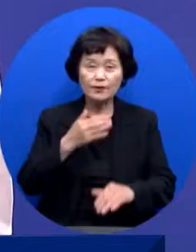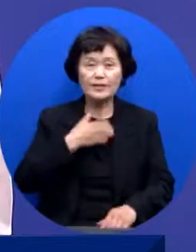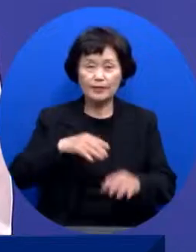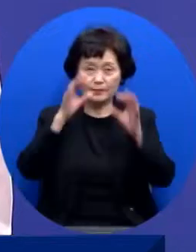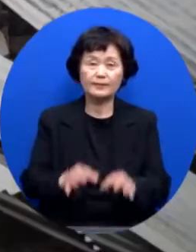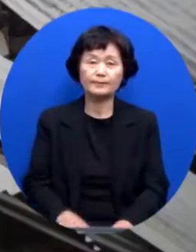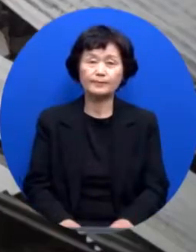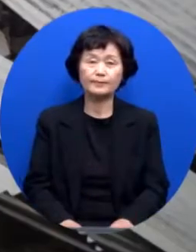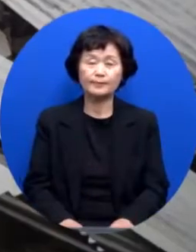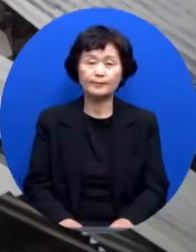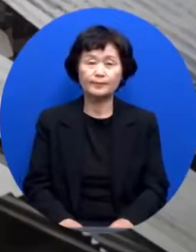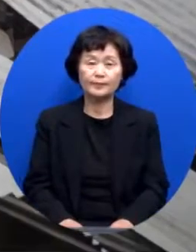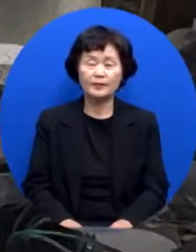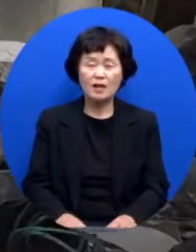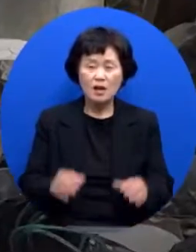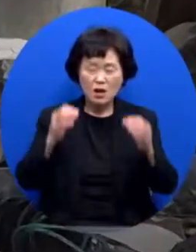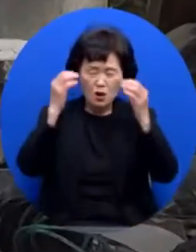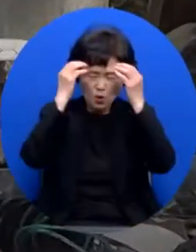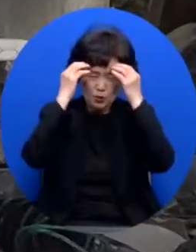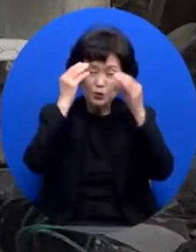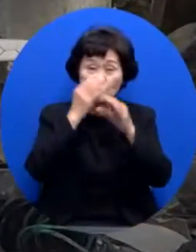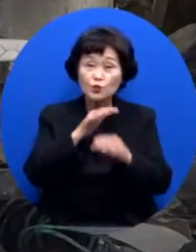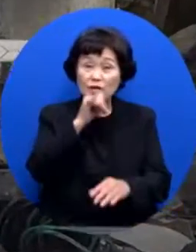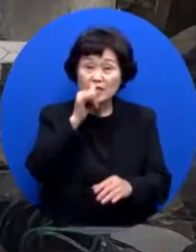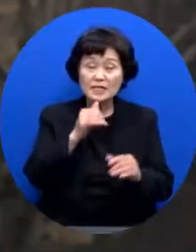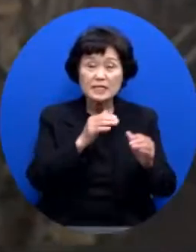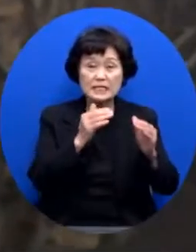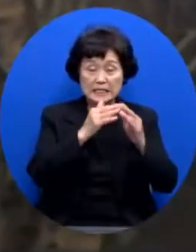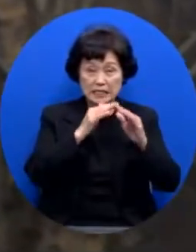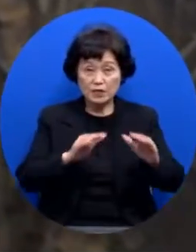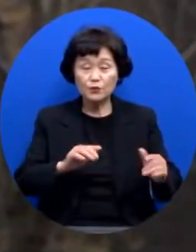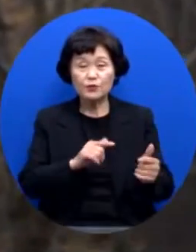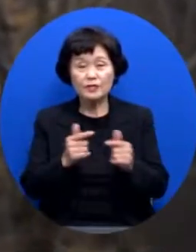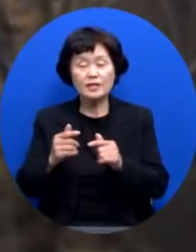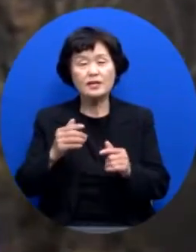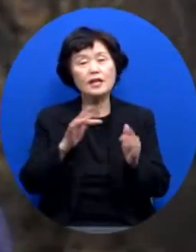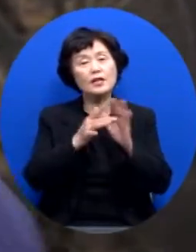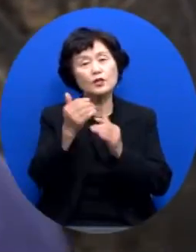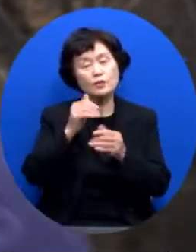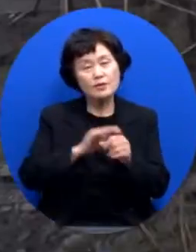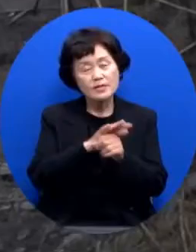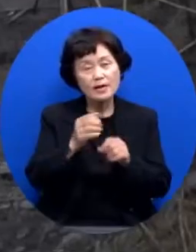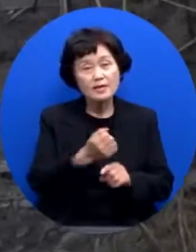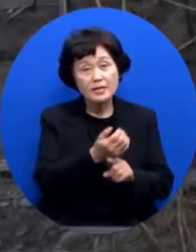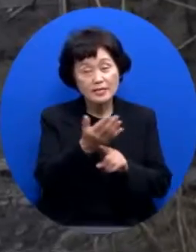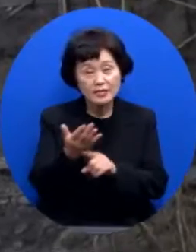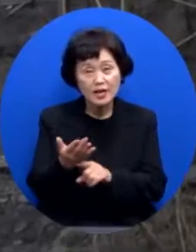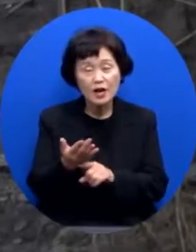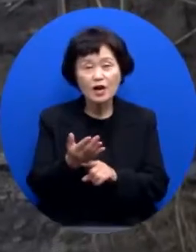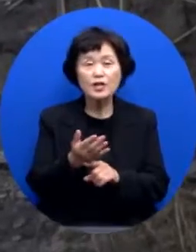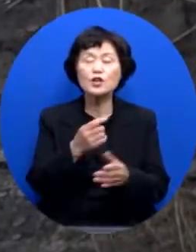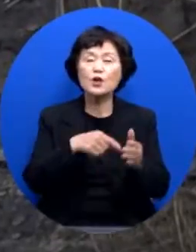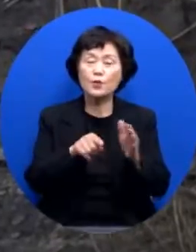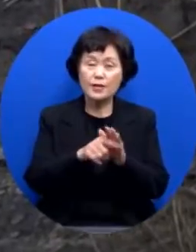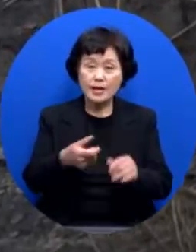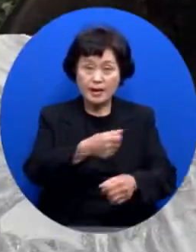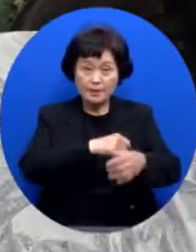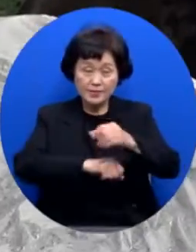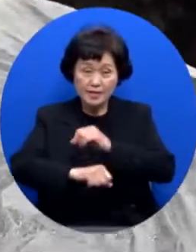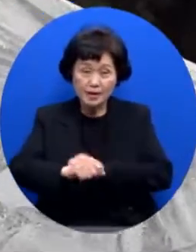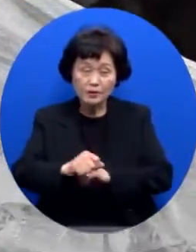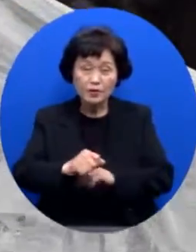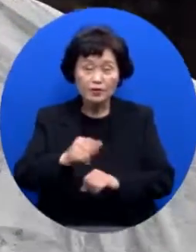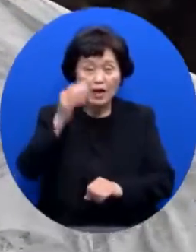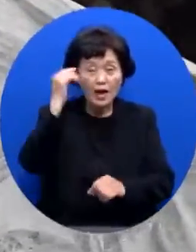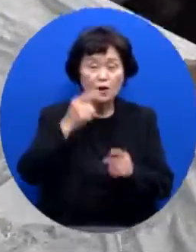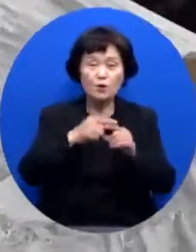기자입니다. 고통받고 있는 이웃들에게 예수님의 사랑을 전하기 위해 앞장서온 한국교회와 함께 CTS